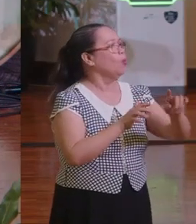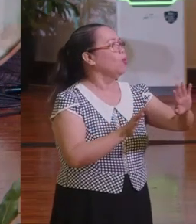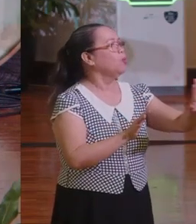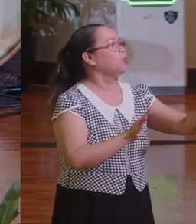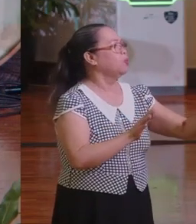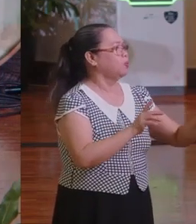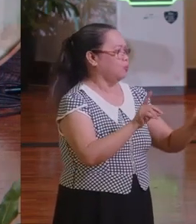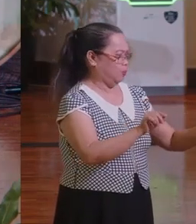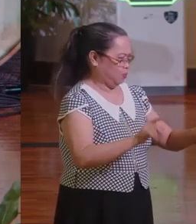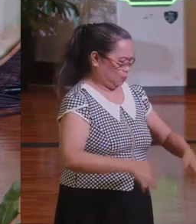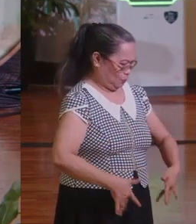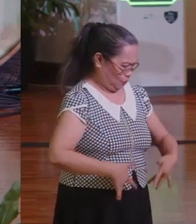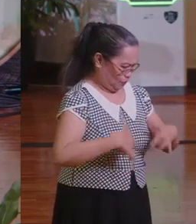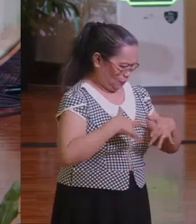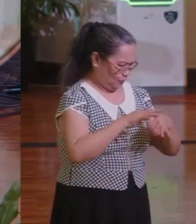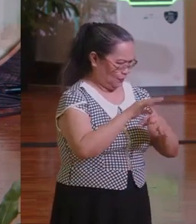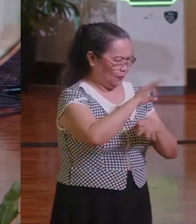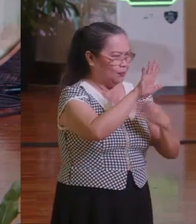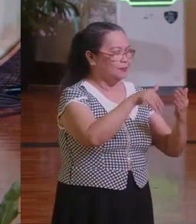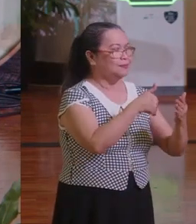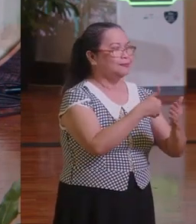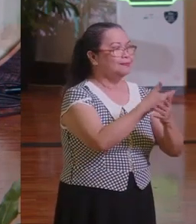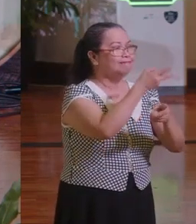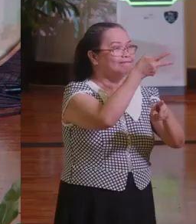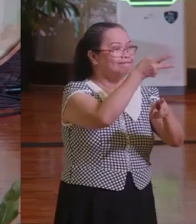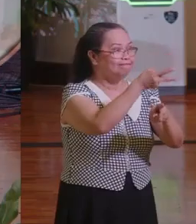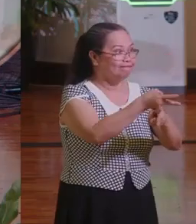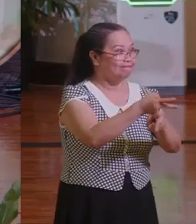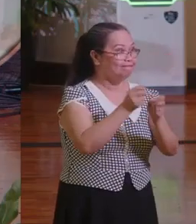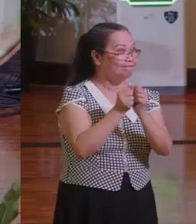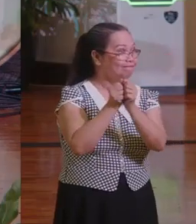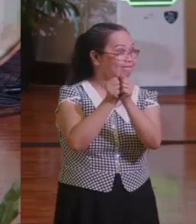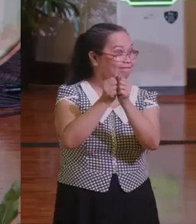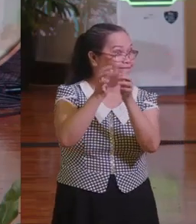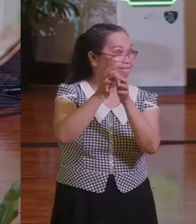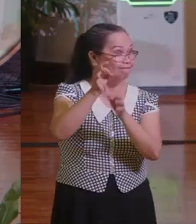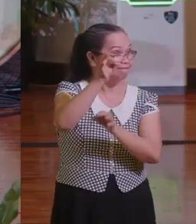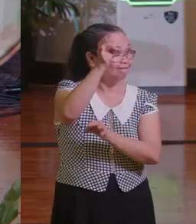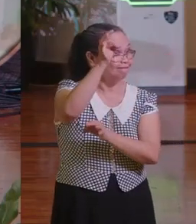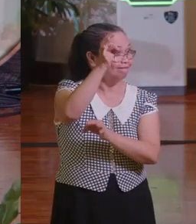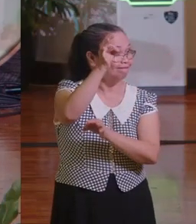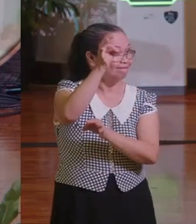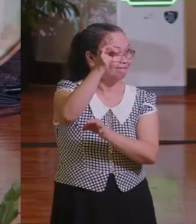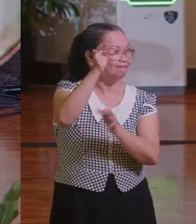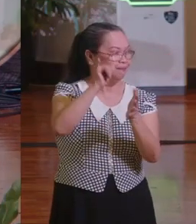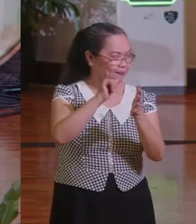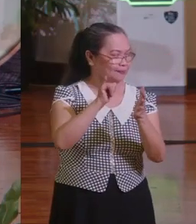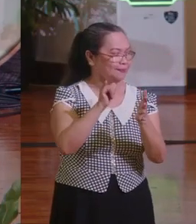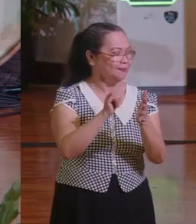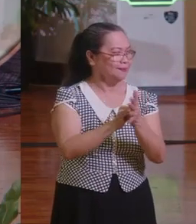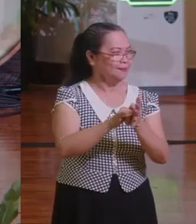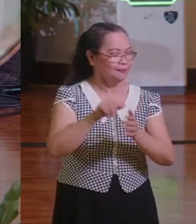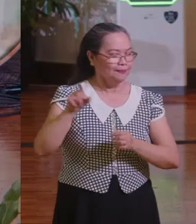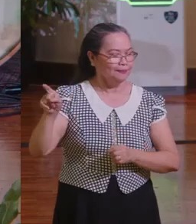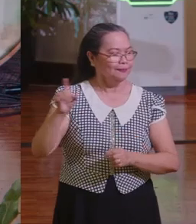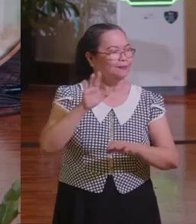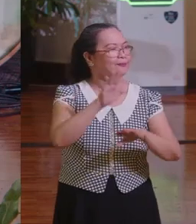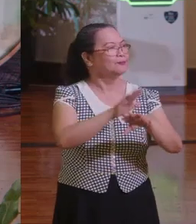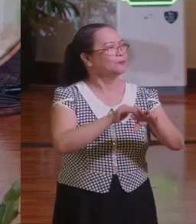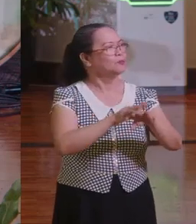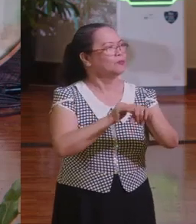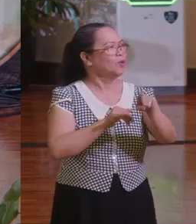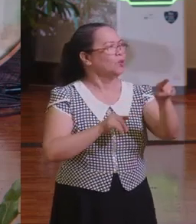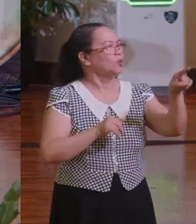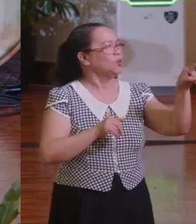25, those who live by the Spirit, let us also keep in step with the Spirit. Yun po ang kanyang pinananawagan. You